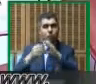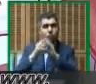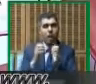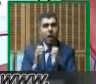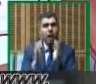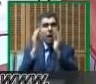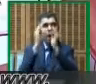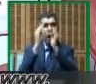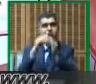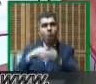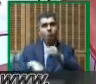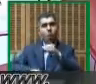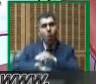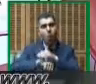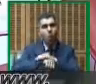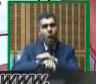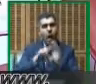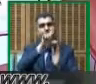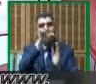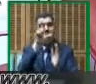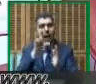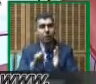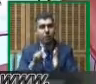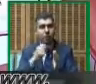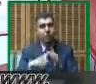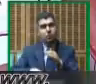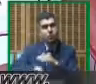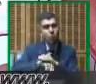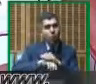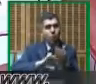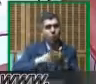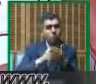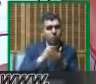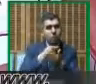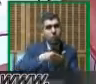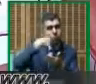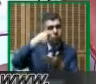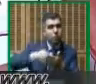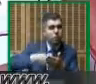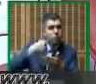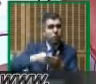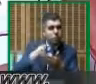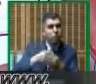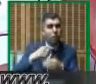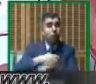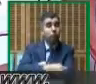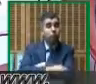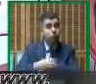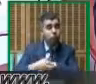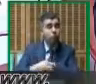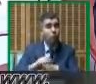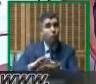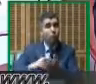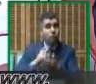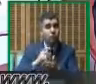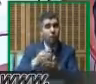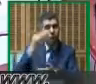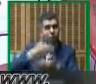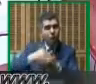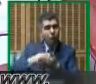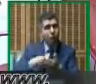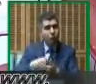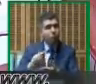التزمنا بادائه رغم تراجع مداخيل الرسم بسبب دعم الفئات الفقيره. وهذه القرارات